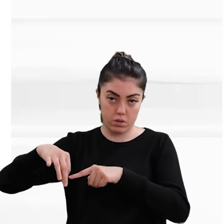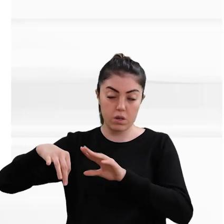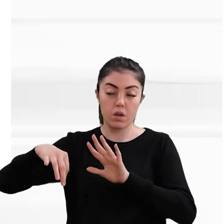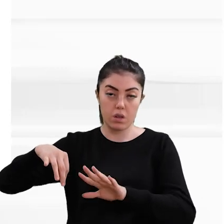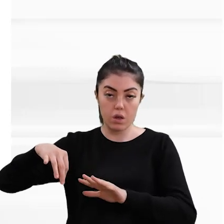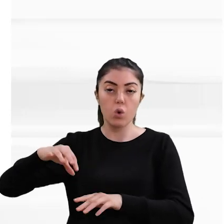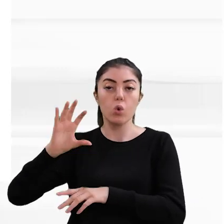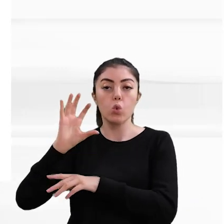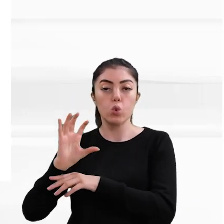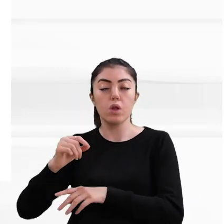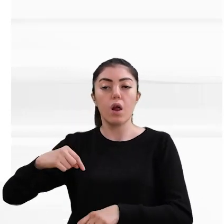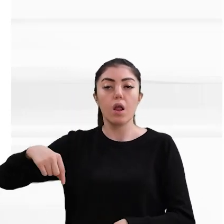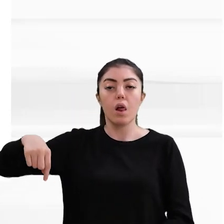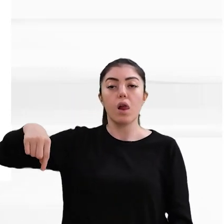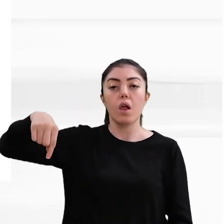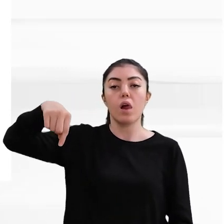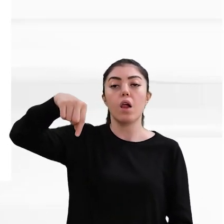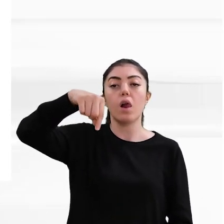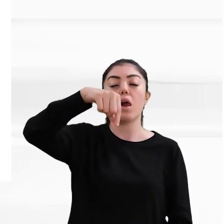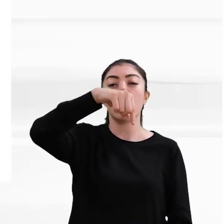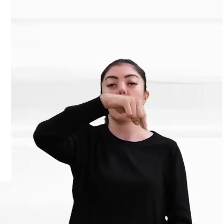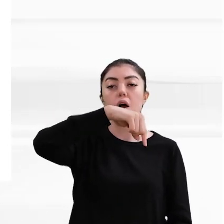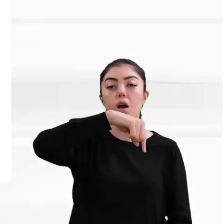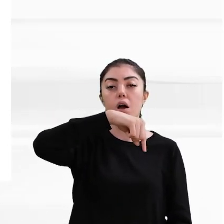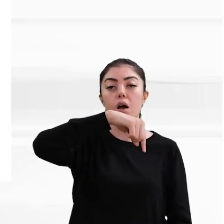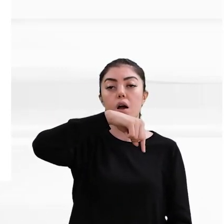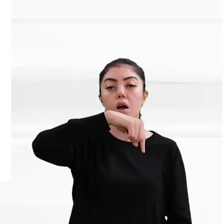Bu durumda uydunun da dönerek,